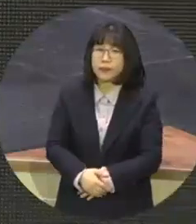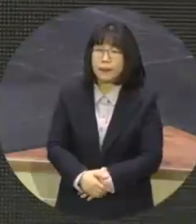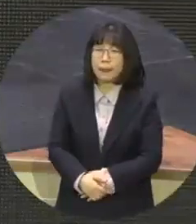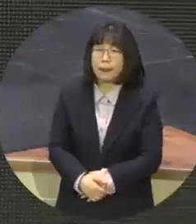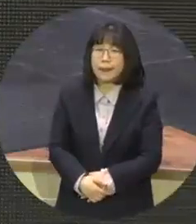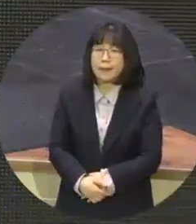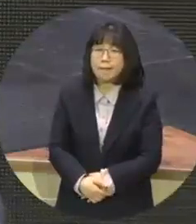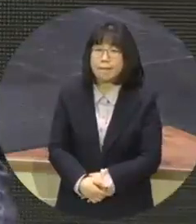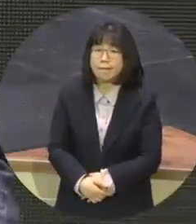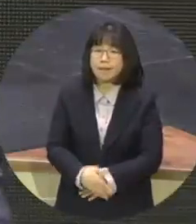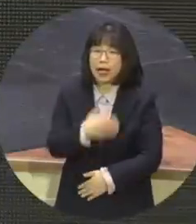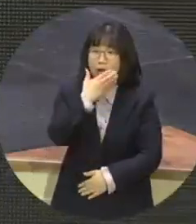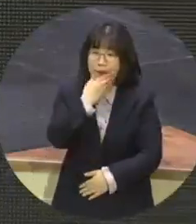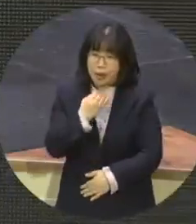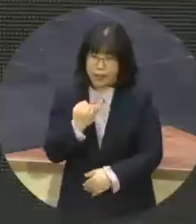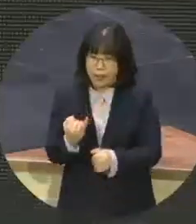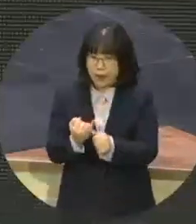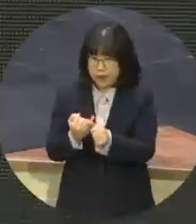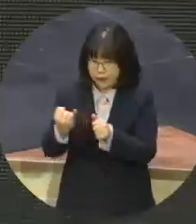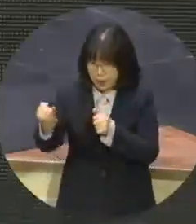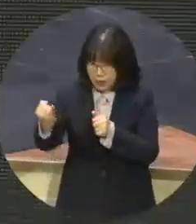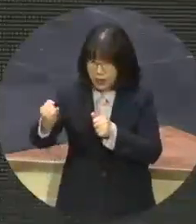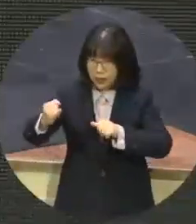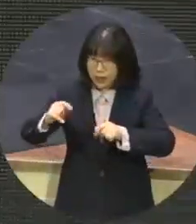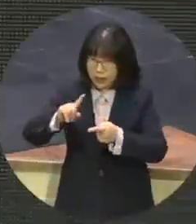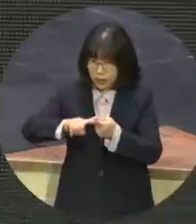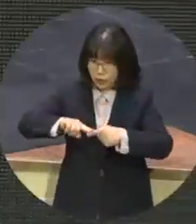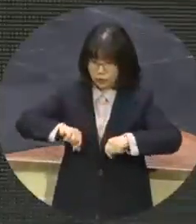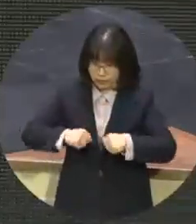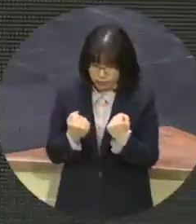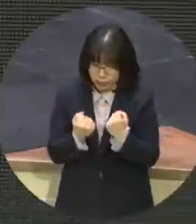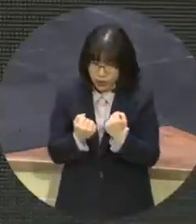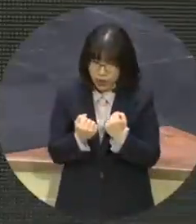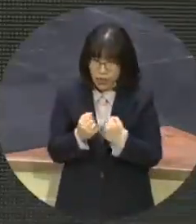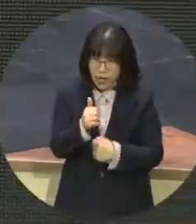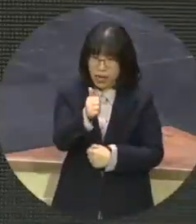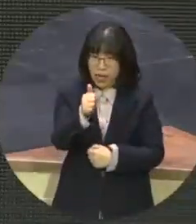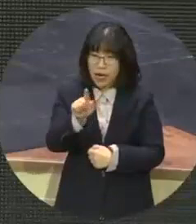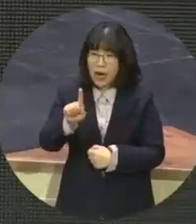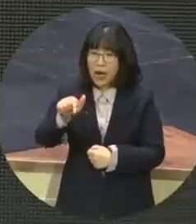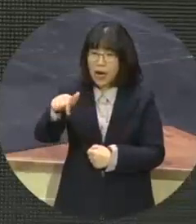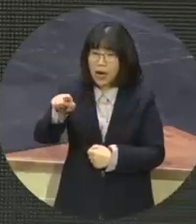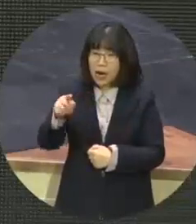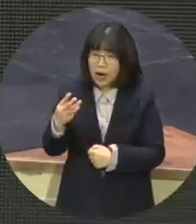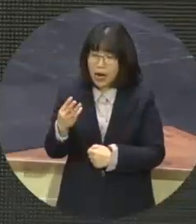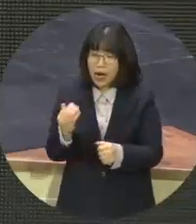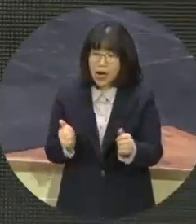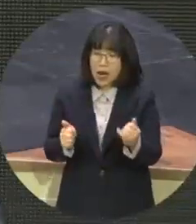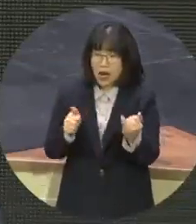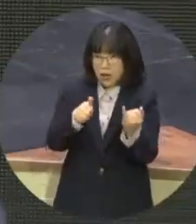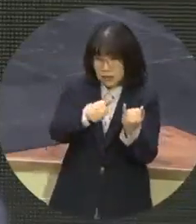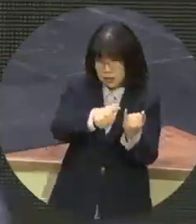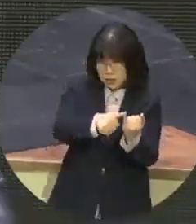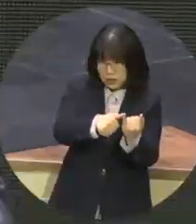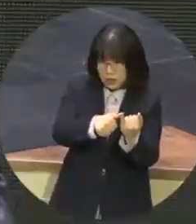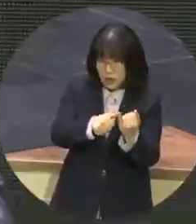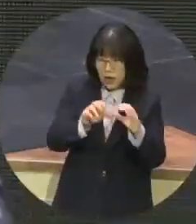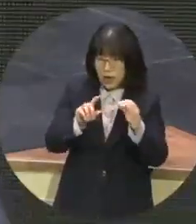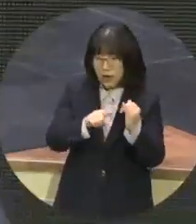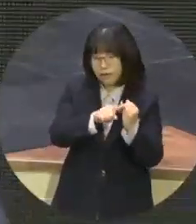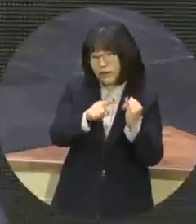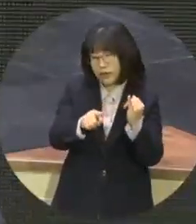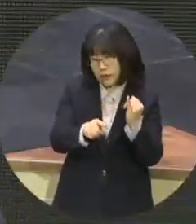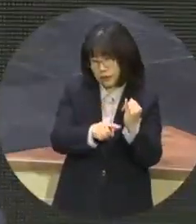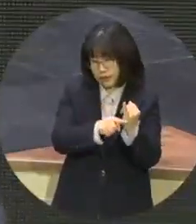3절 4절에 보면 아브라함이 사례의 말대로 애굽에 갔을 때 데려온 여종 하갈과 동침을 해서 하갈이 잉태를